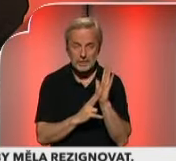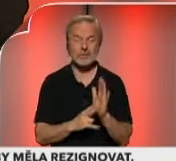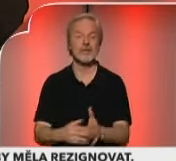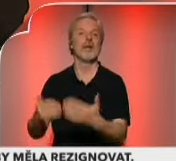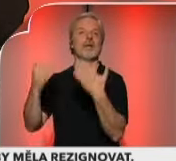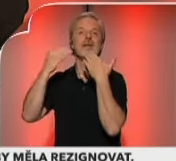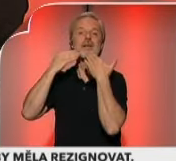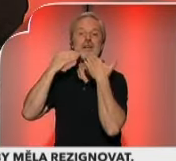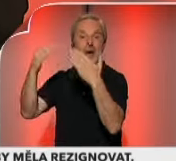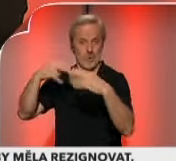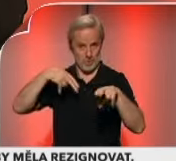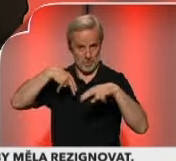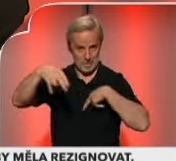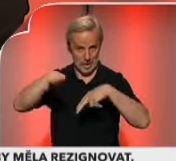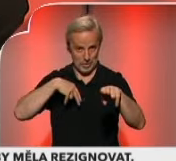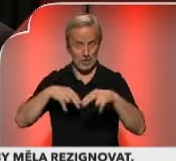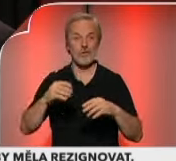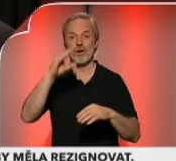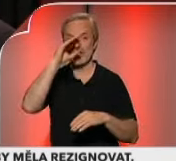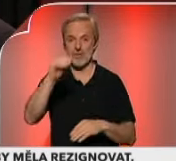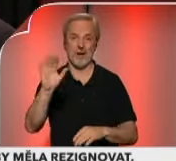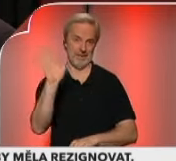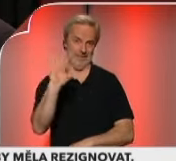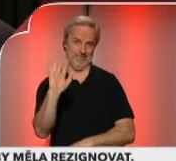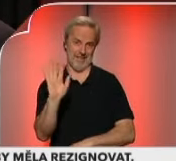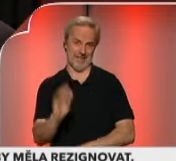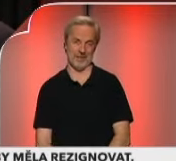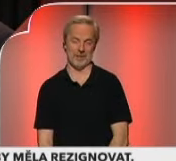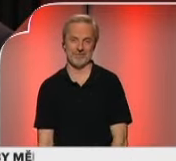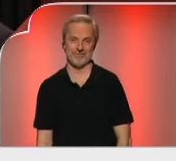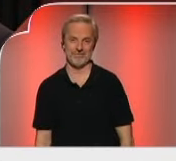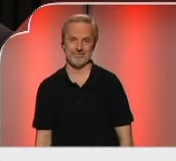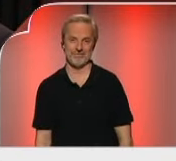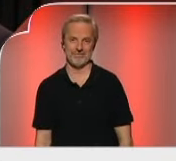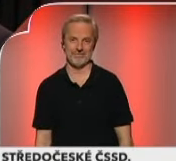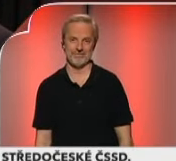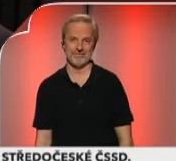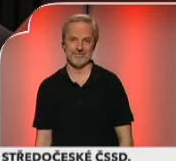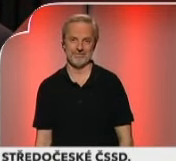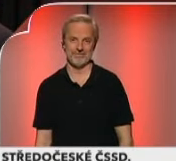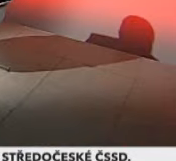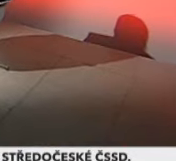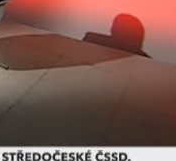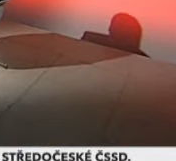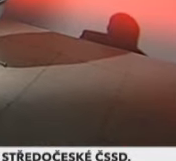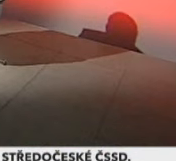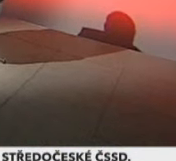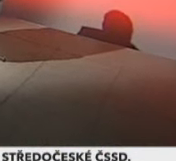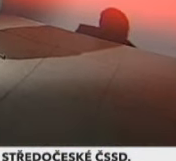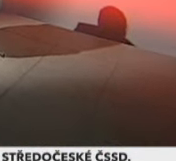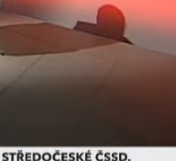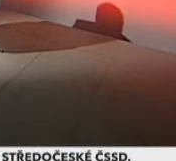poslanče děkuji vám vážení diváci Děkuji i vám hezký večer děkuj za pozvání hezký večer Hezký večer nashledanou